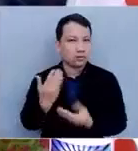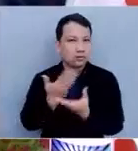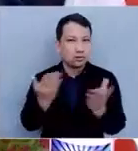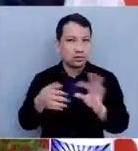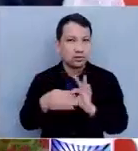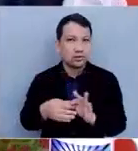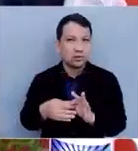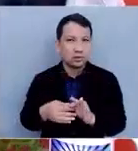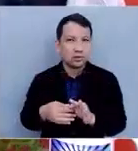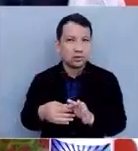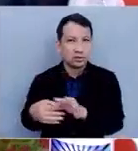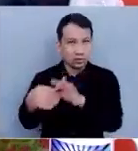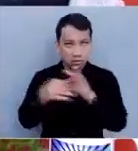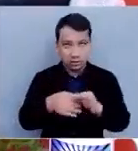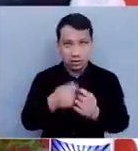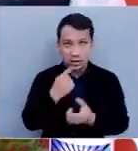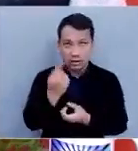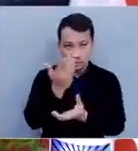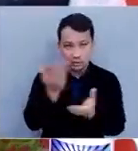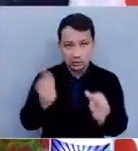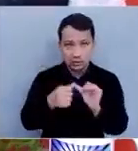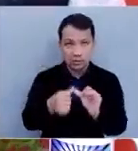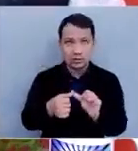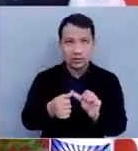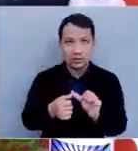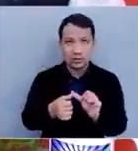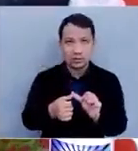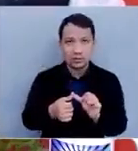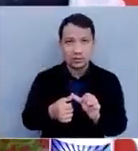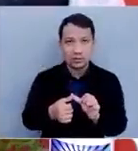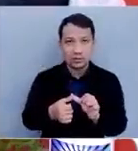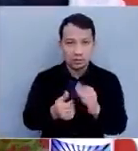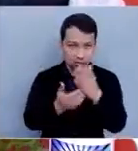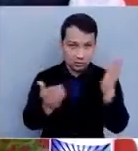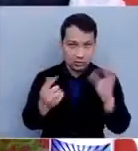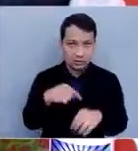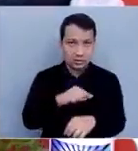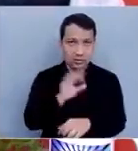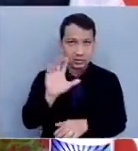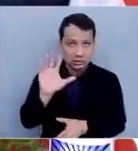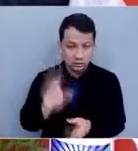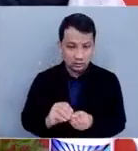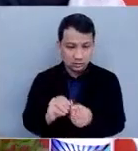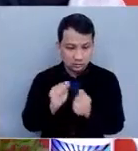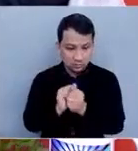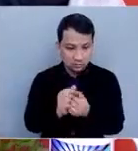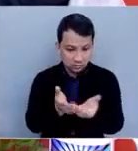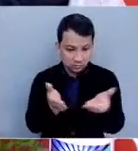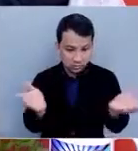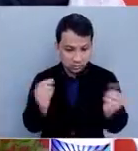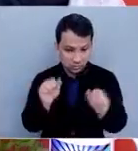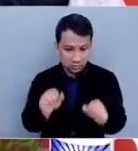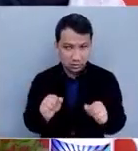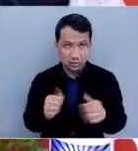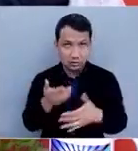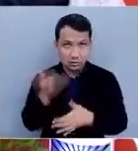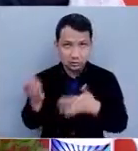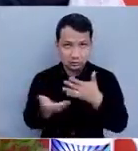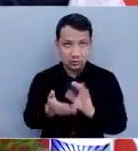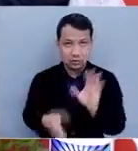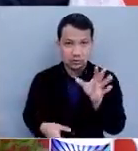mag-isip, yung mga gumawa niyan, alam ko, di ba, walang basaga ng trip, pero isipin nyo lahat ng mga dinadamay nyo at lahat ng pwede nyong harapin,